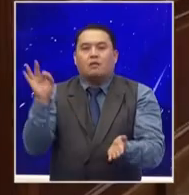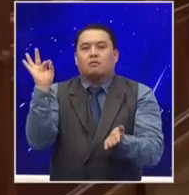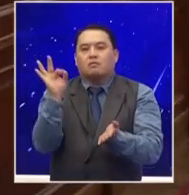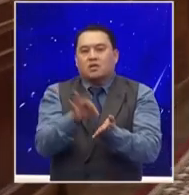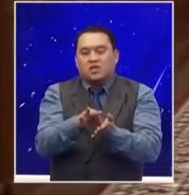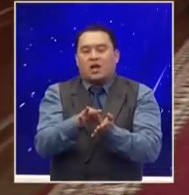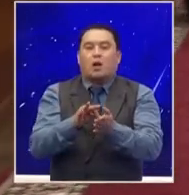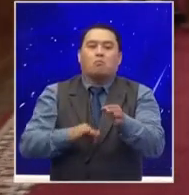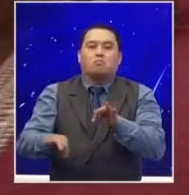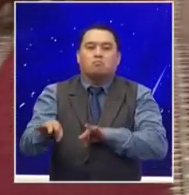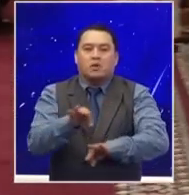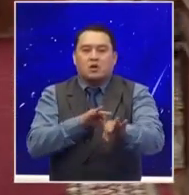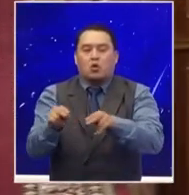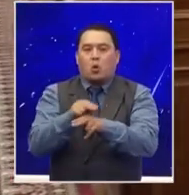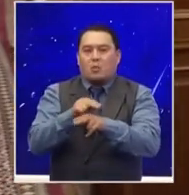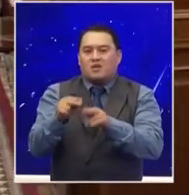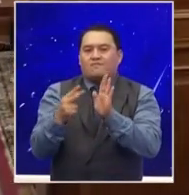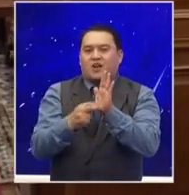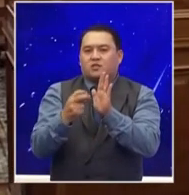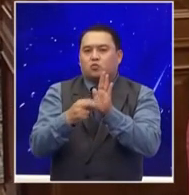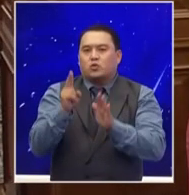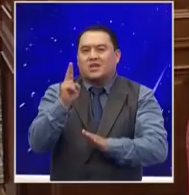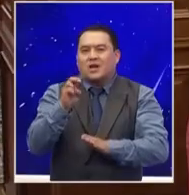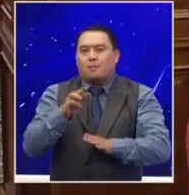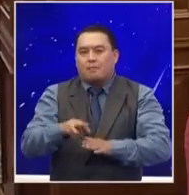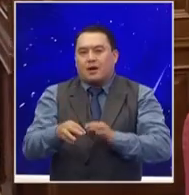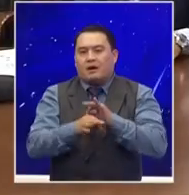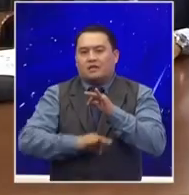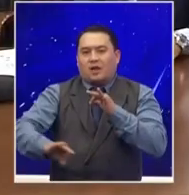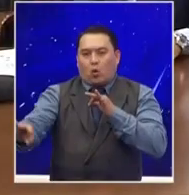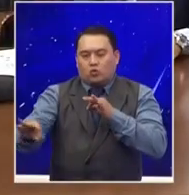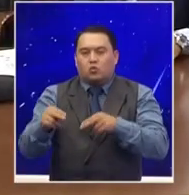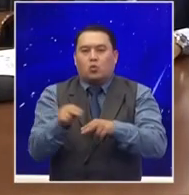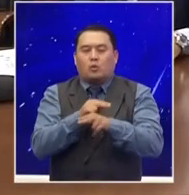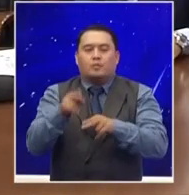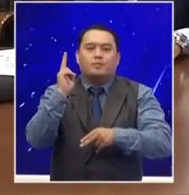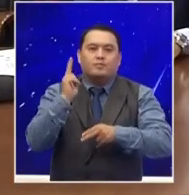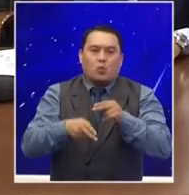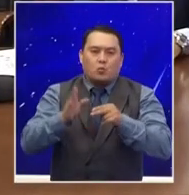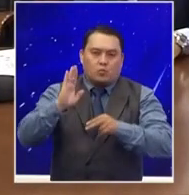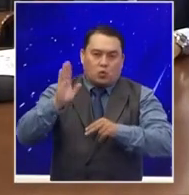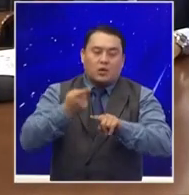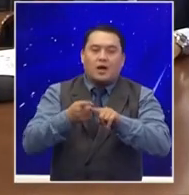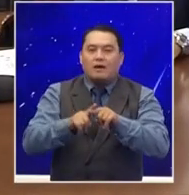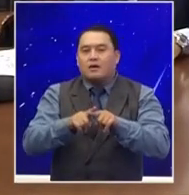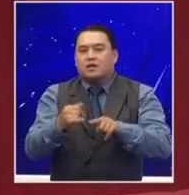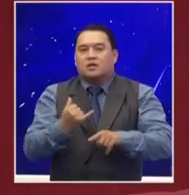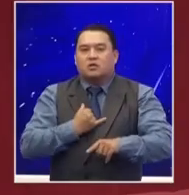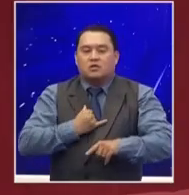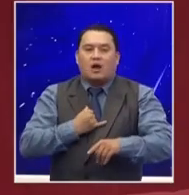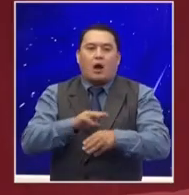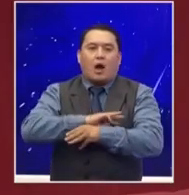будет построено и реконструировано свыше 800 километров сетей. По словам представителей областного управления энергетики и